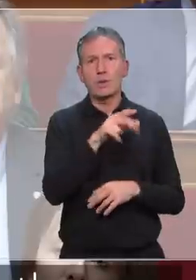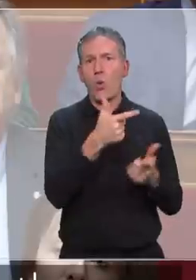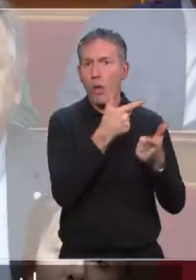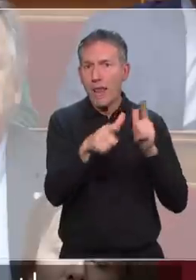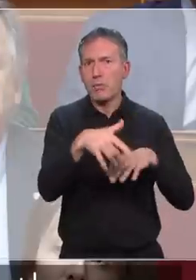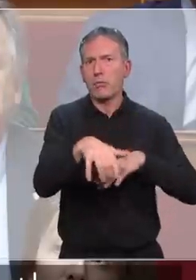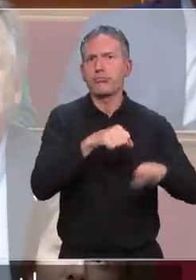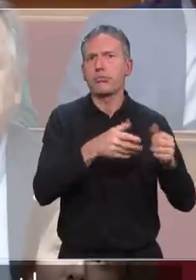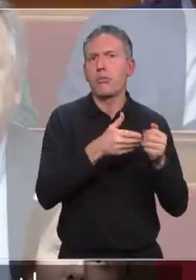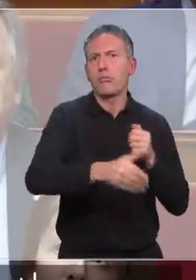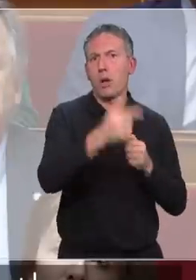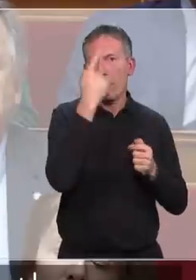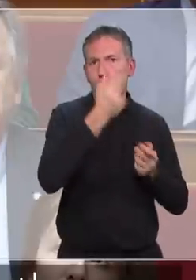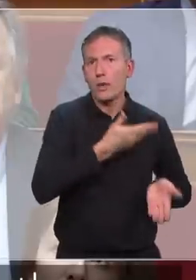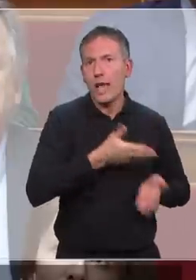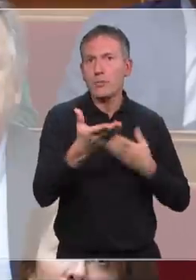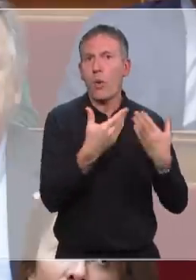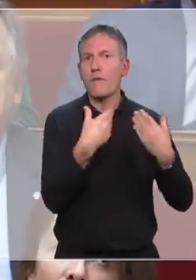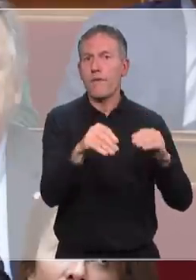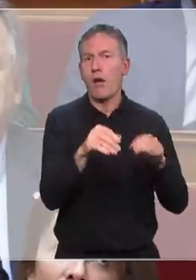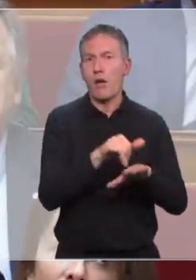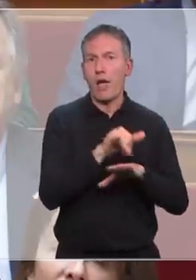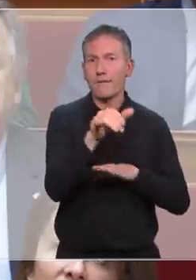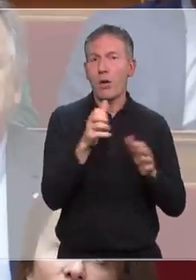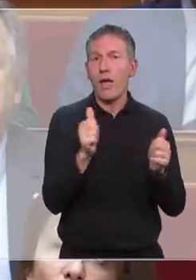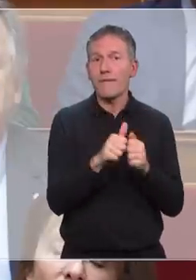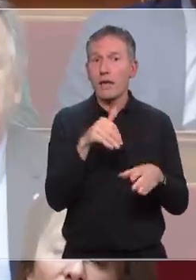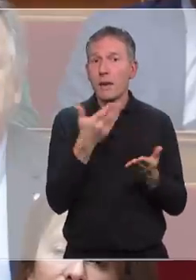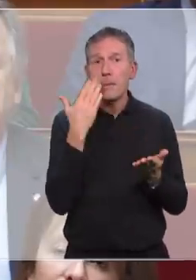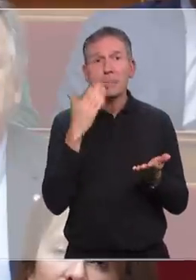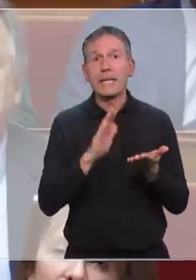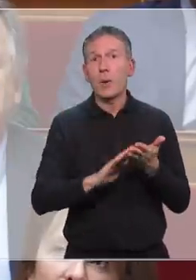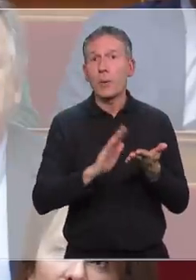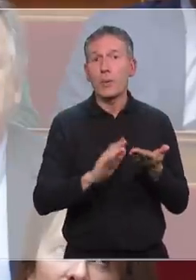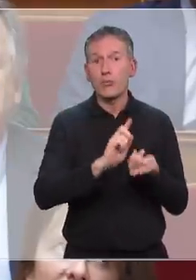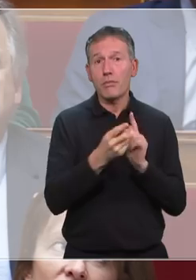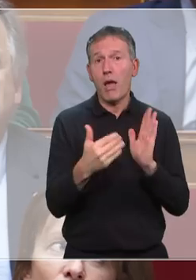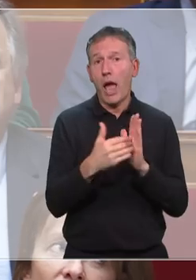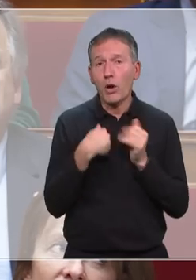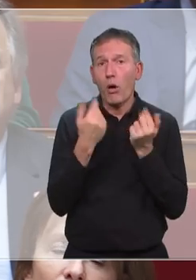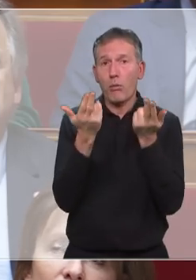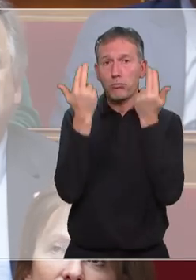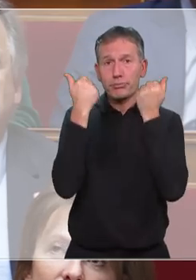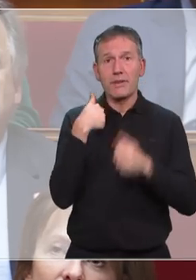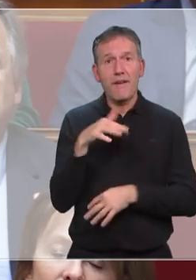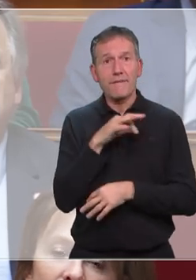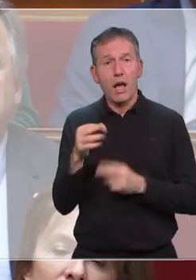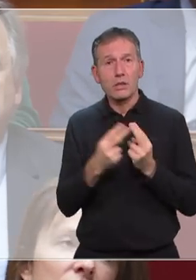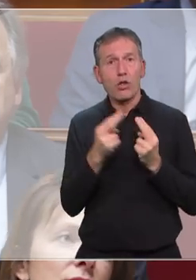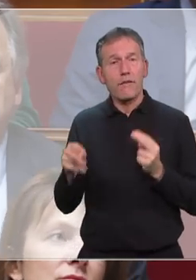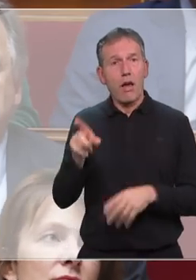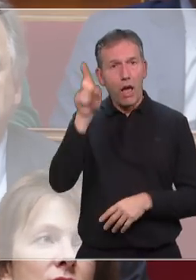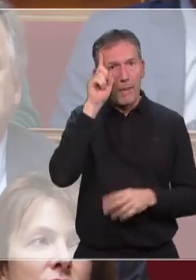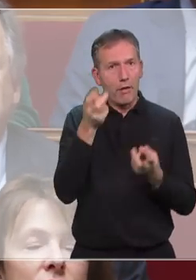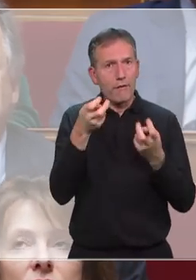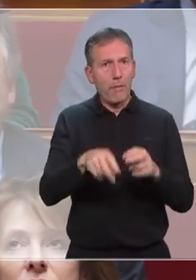d'action pour l'exportation de ces avions sans ces garanties? Ce serait une énième soumission française face à l'Allemagne